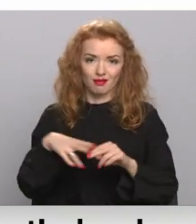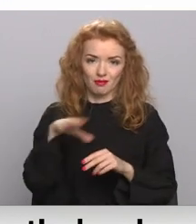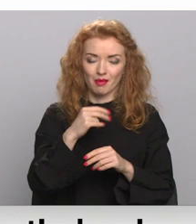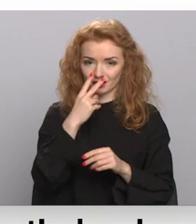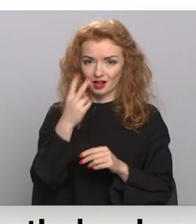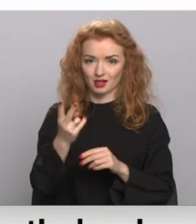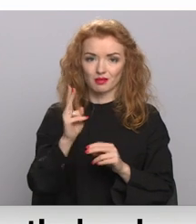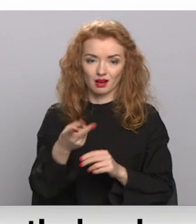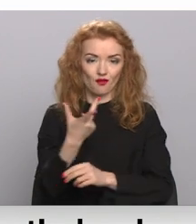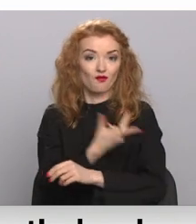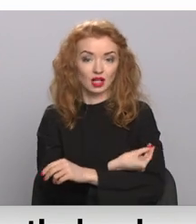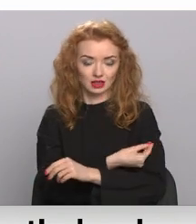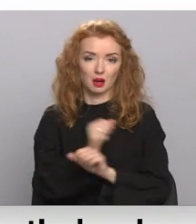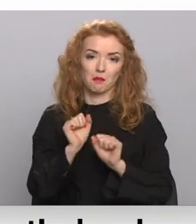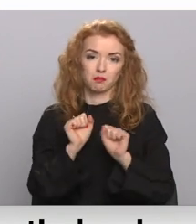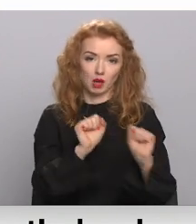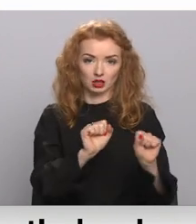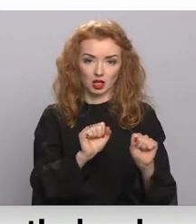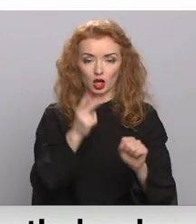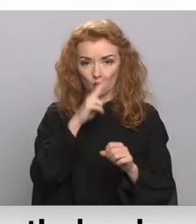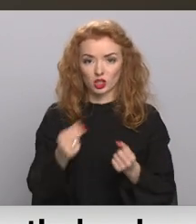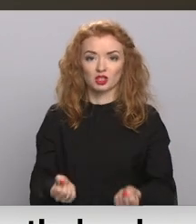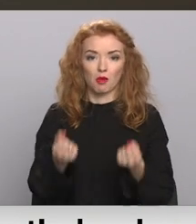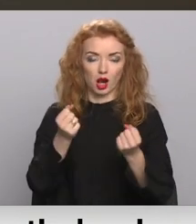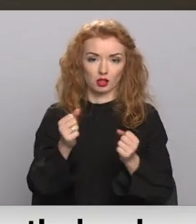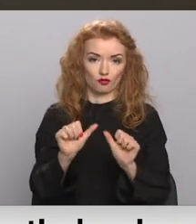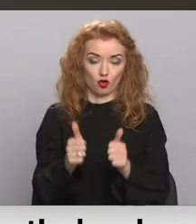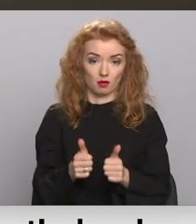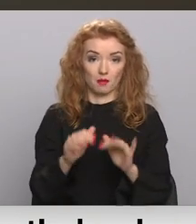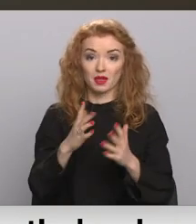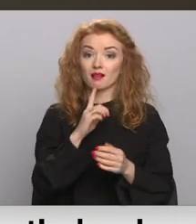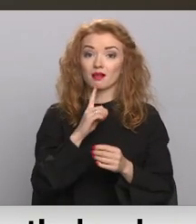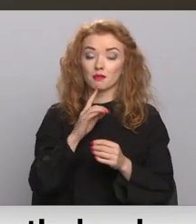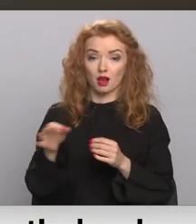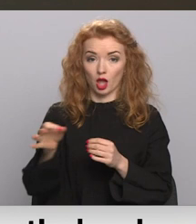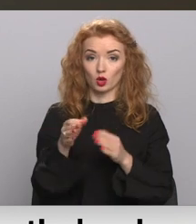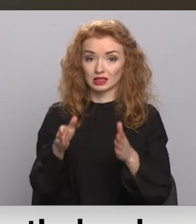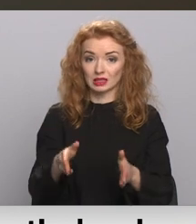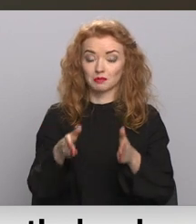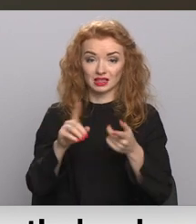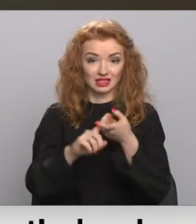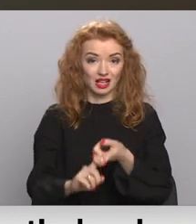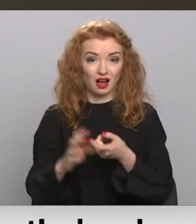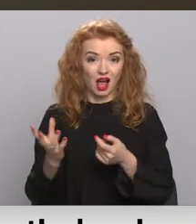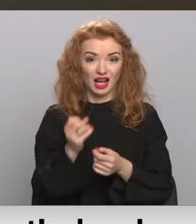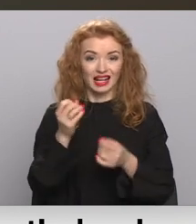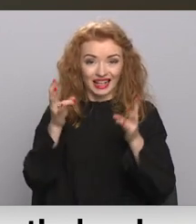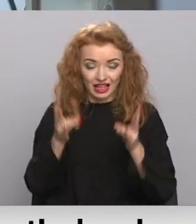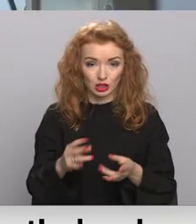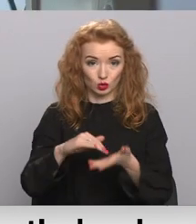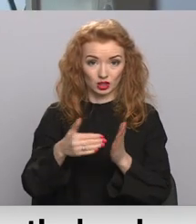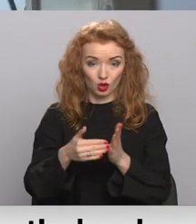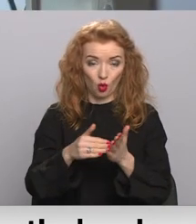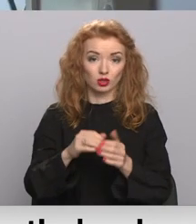ka vakcīna pasargā no smagas saslimšanas formas. Savukārt Liepājas reģionālā slimnīca saistībā ar kritisko situāciju iestādē